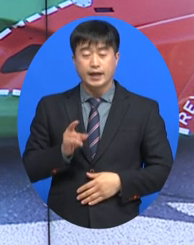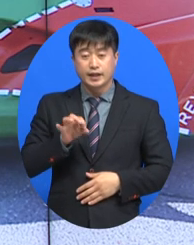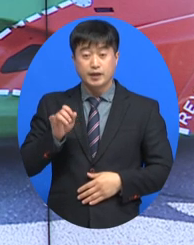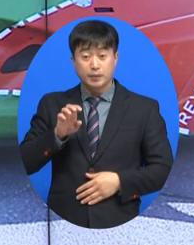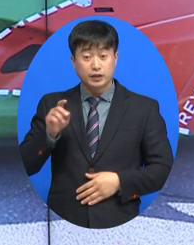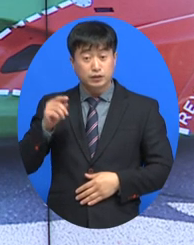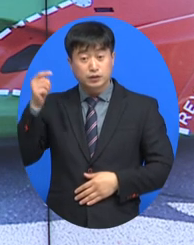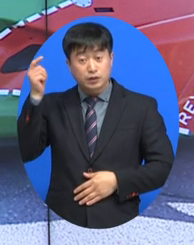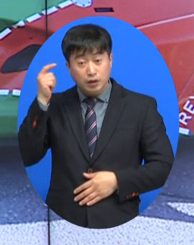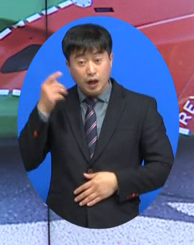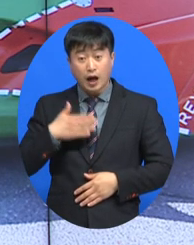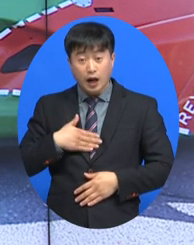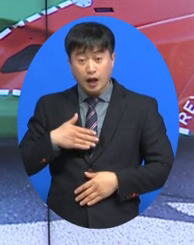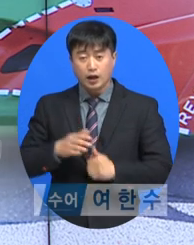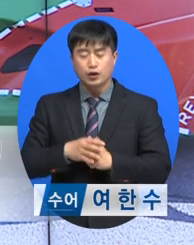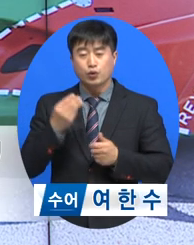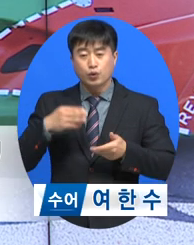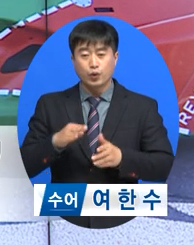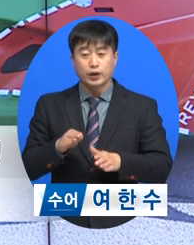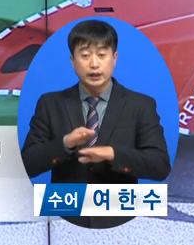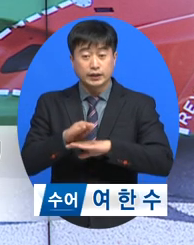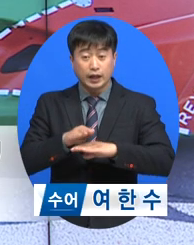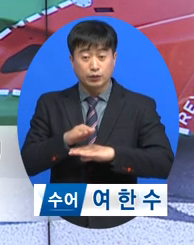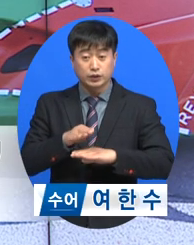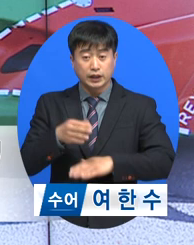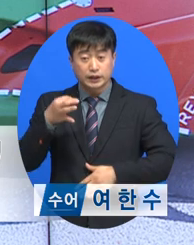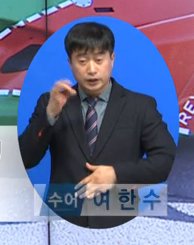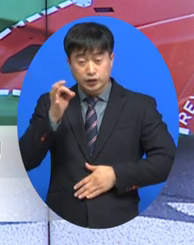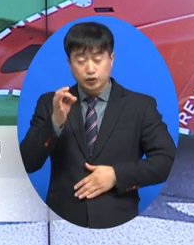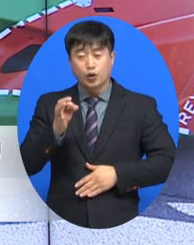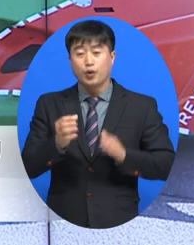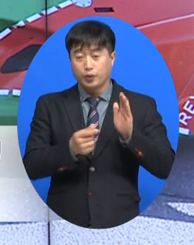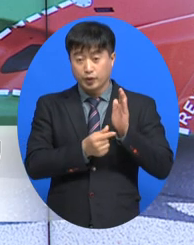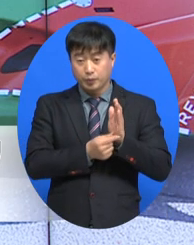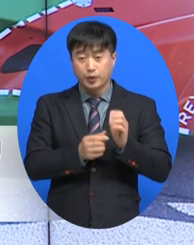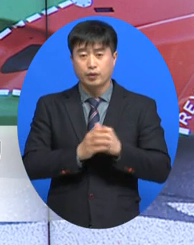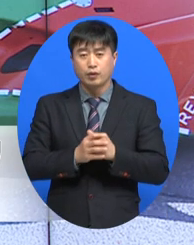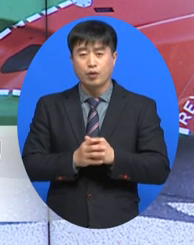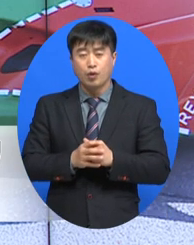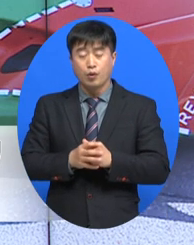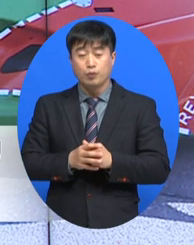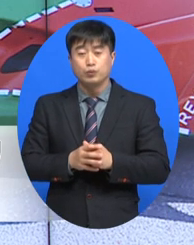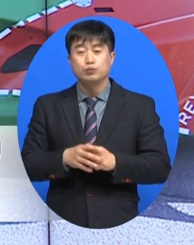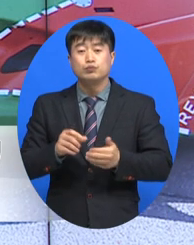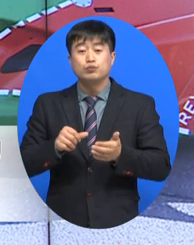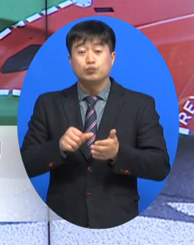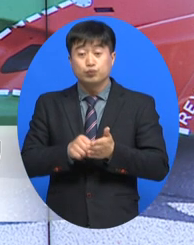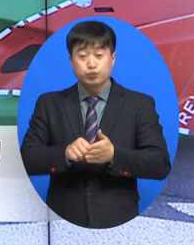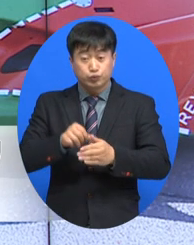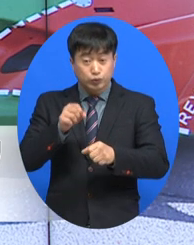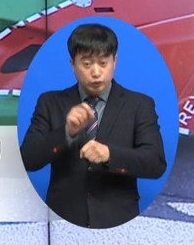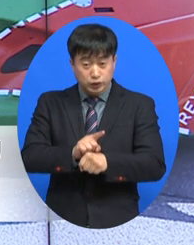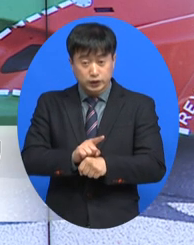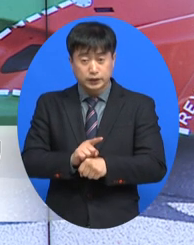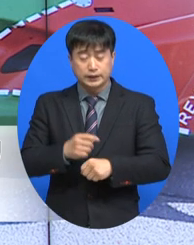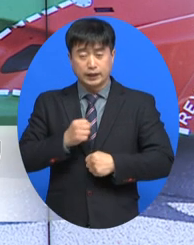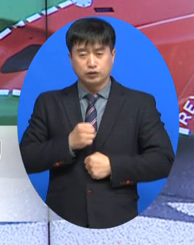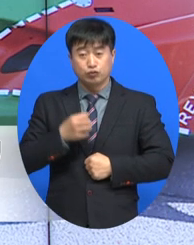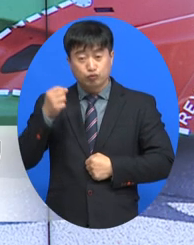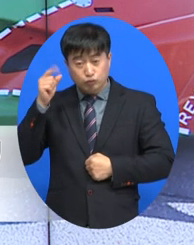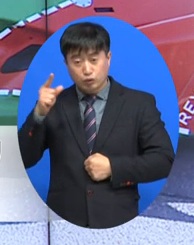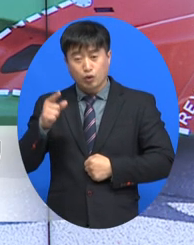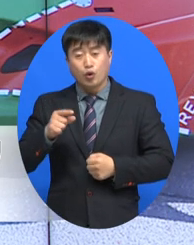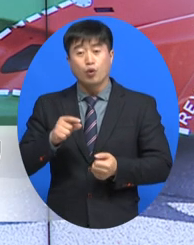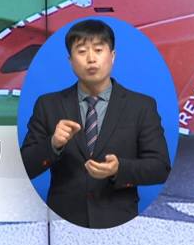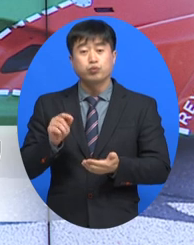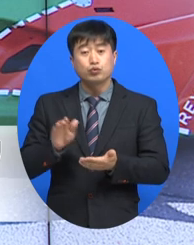K파츠라고 들어보셨는지요? 경기도의 자동차 인증 대체 부품 공동 브랜드인데요. 품질과 안전성 모두 우수한 데다 부품 수리